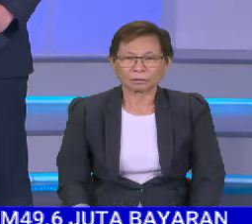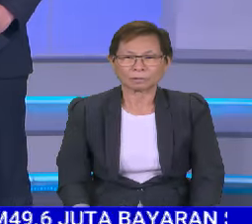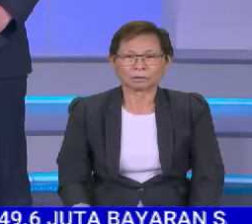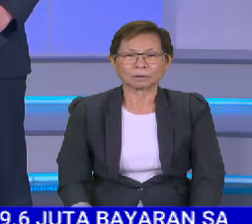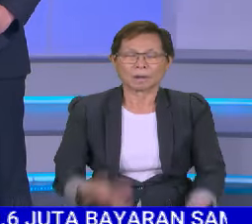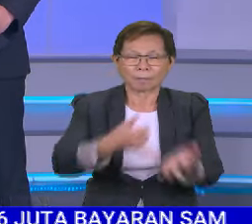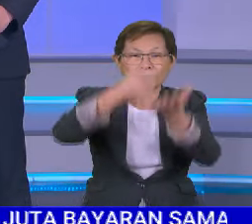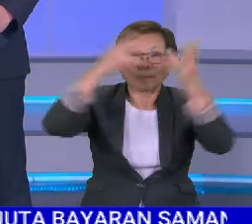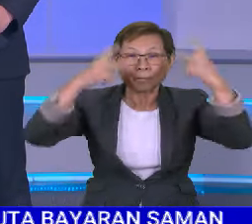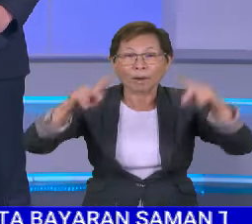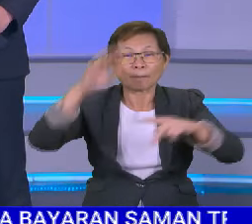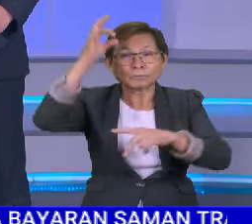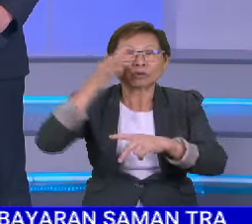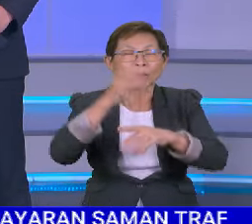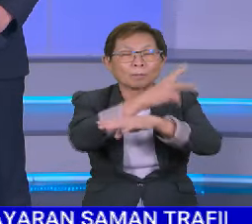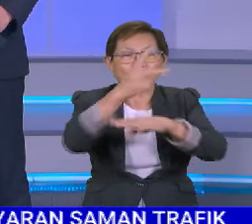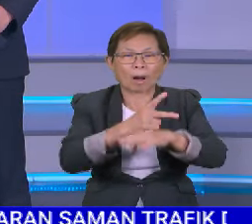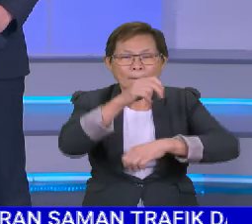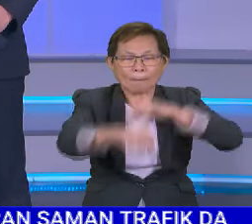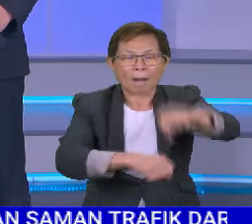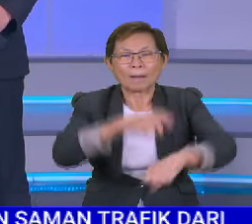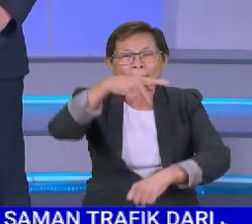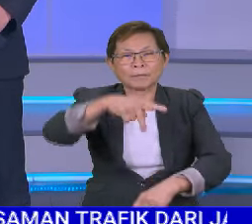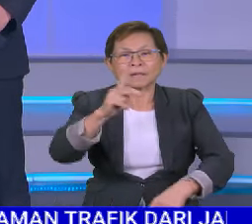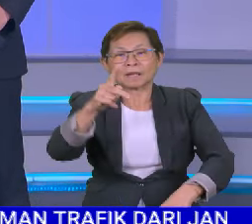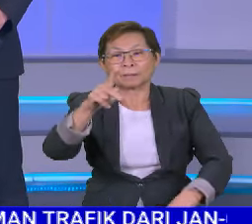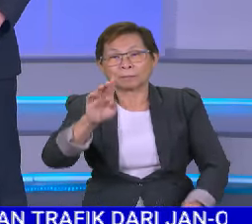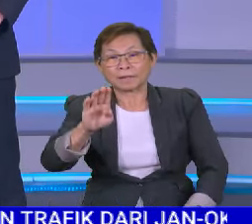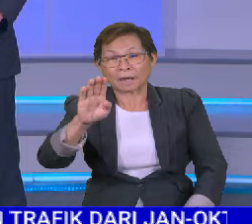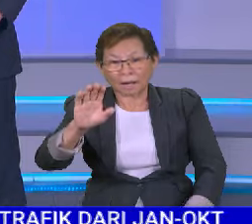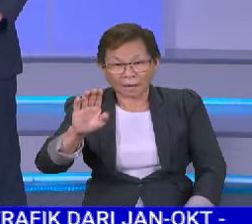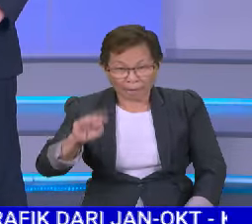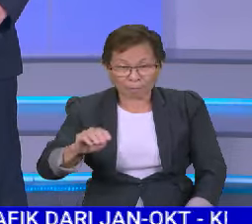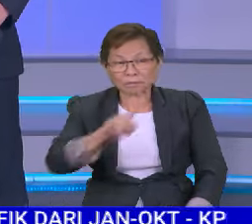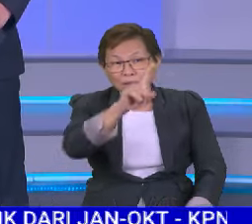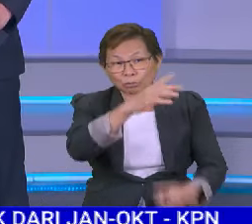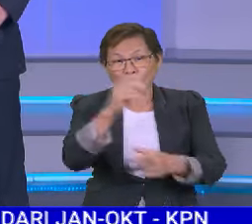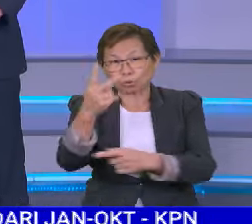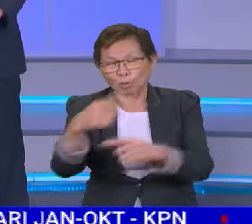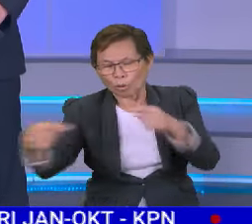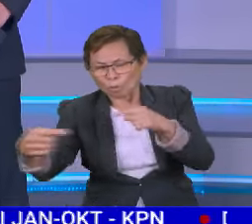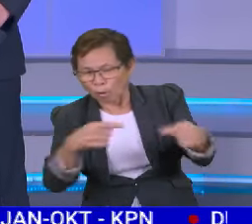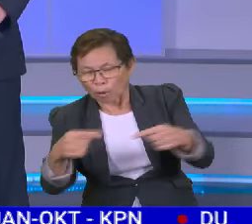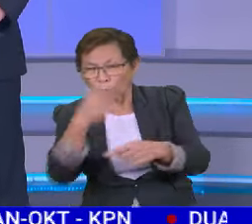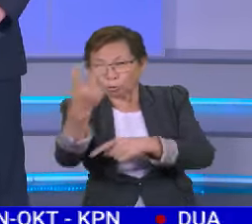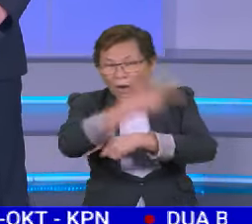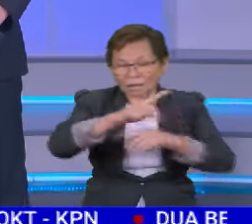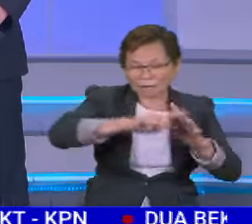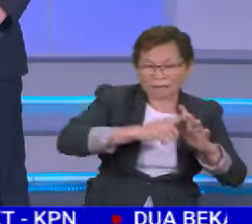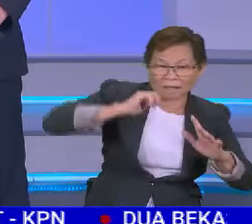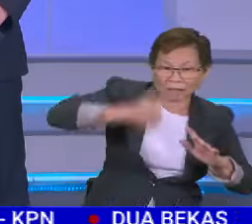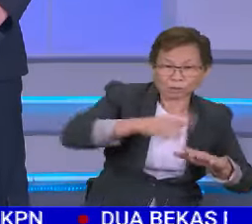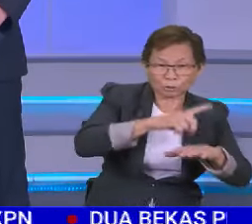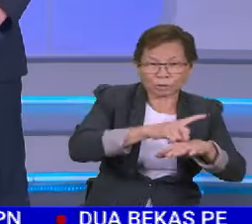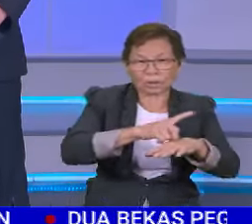Sementara itu, Piala Presiden Persekutuan Kebangsaan Membasikan Malaysia PKBM 1 dan 2 akan memulakan saingan selama 2 hari mulai esok di